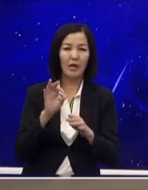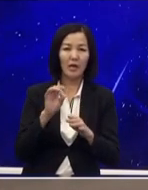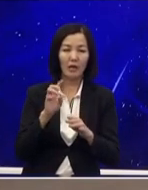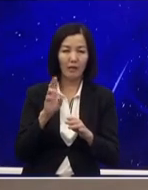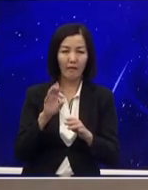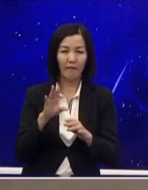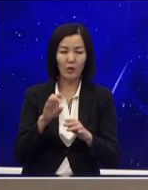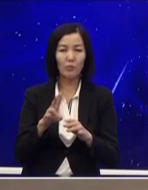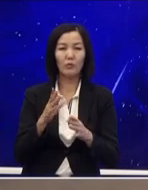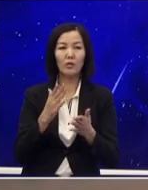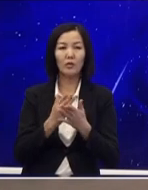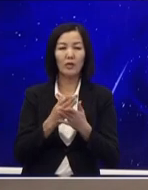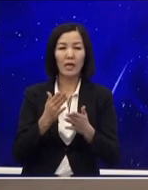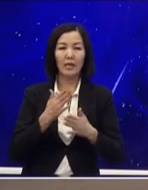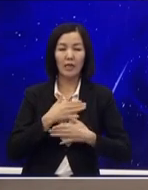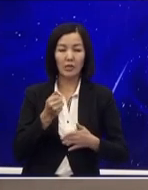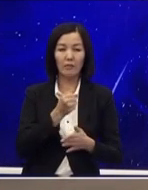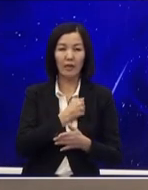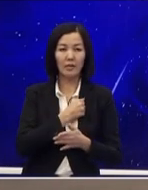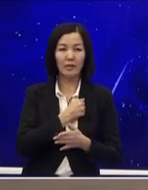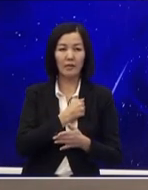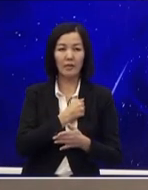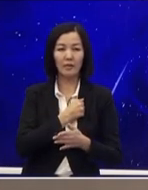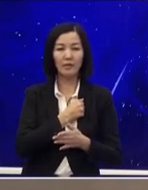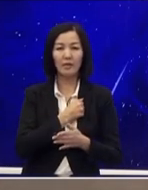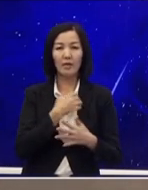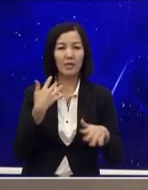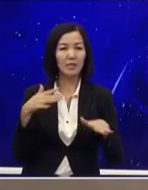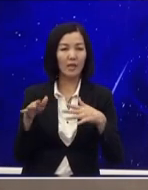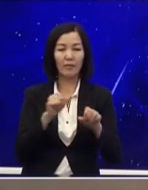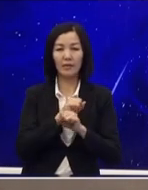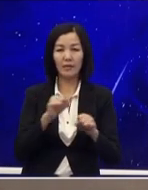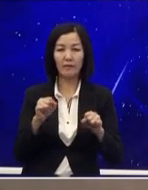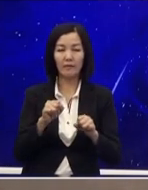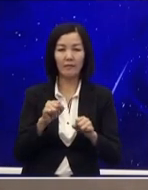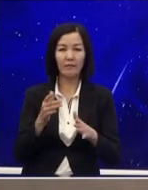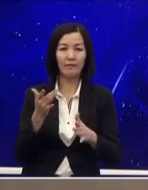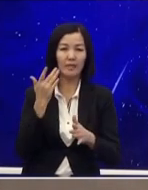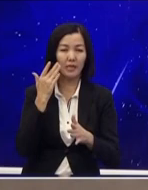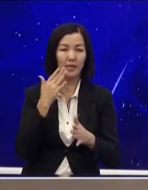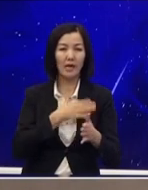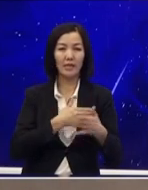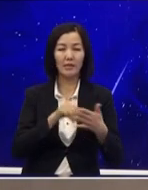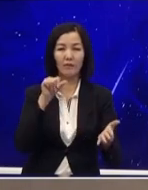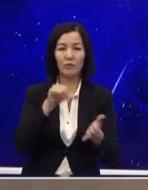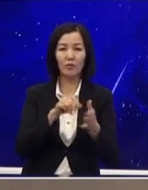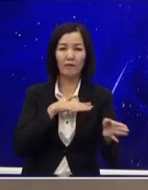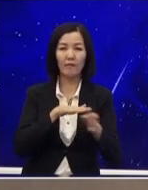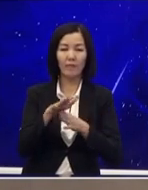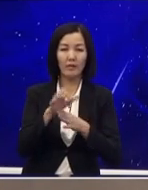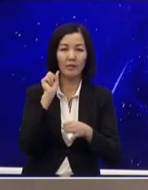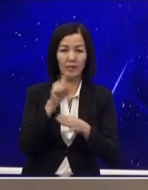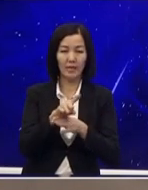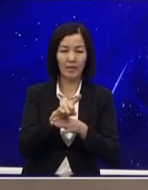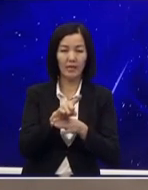очередь, наши бойцы ни разу не проявили слабость. Наряду с офицерами и контрактниками выполняли все